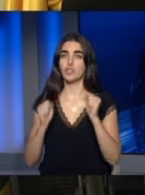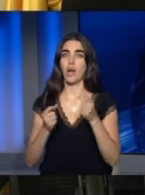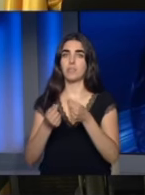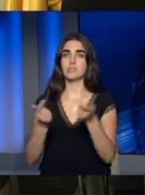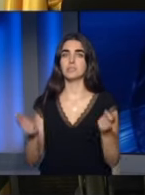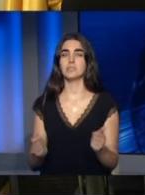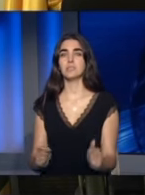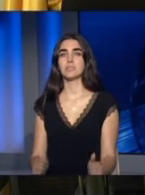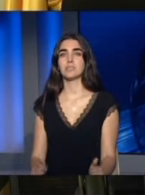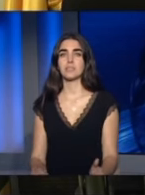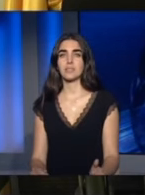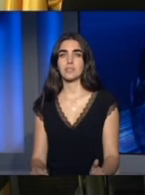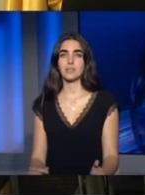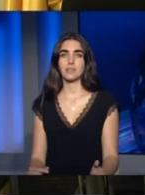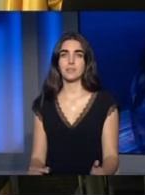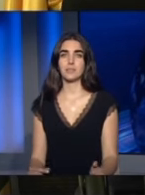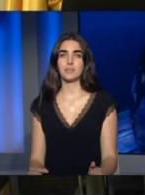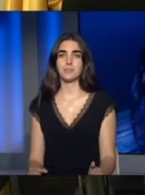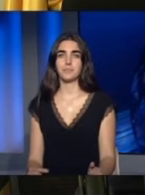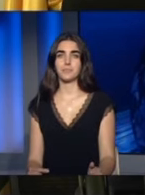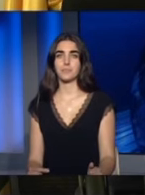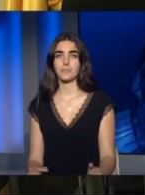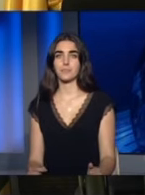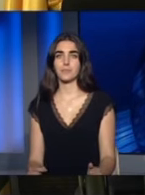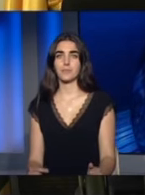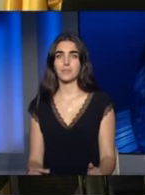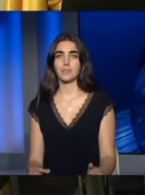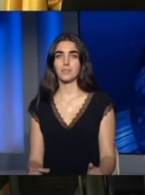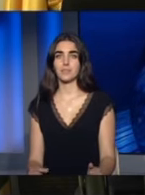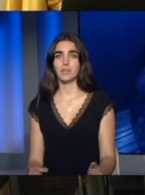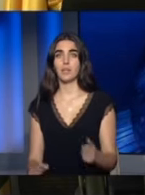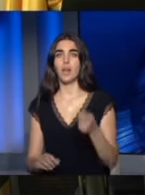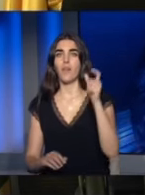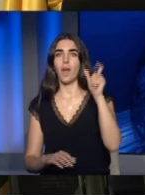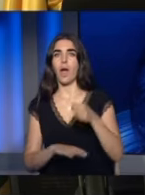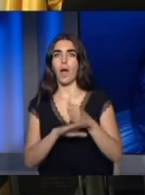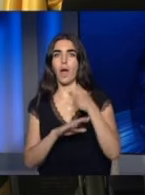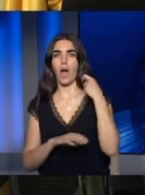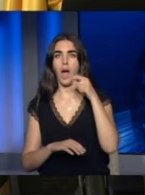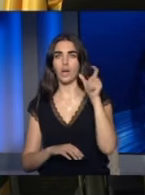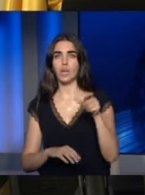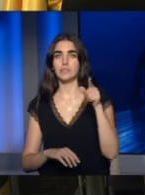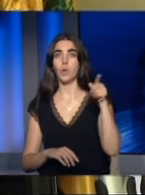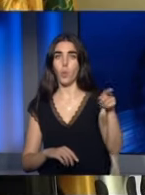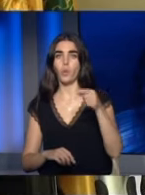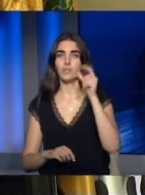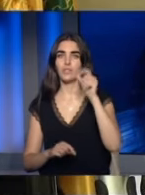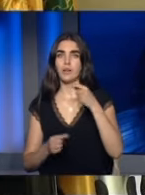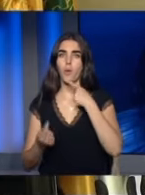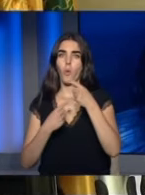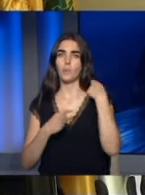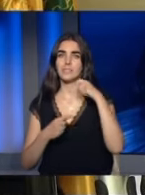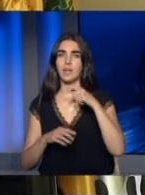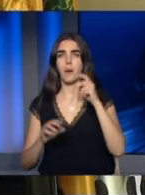مجرد ما نفض العروض حنبدا بعمليه التلزيم لتلك الطرقات لانه التمويل جاهز لكل ط تلك الطرقات الدولي